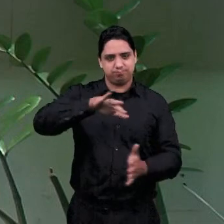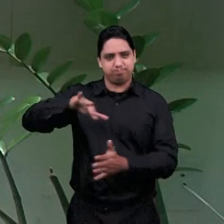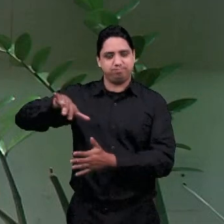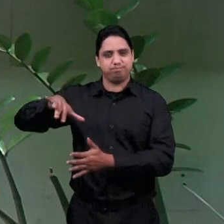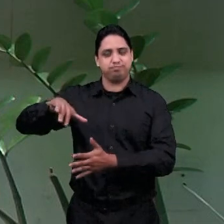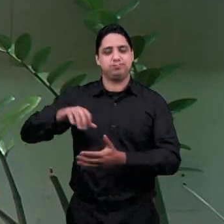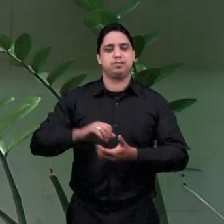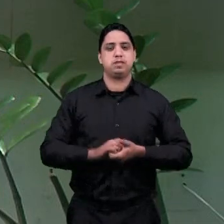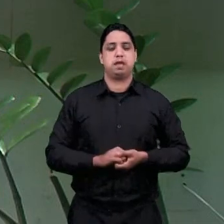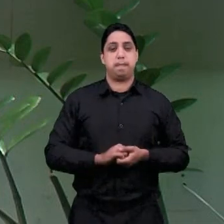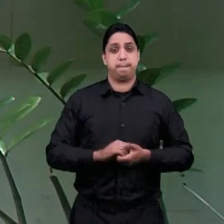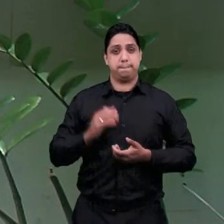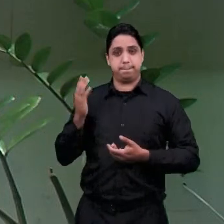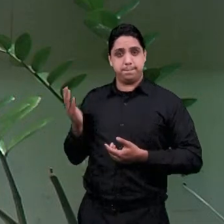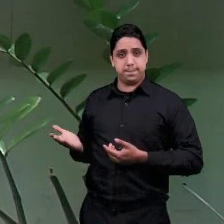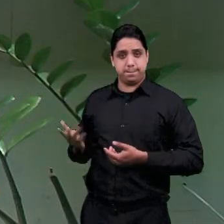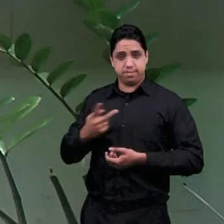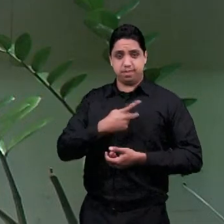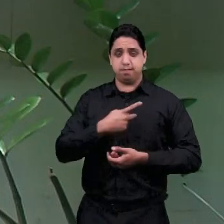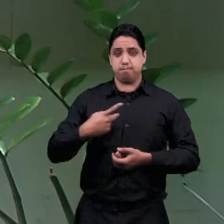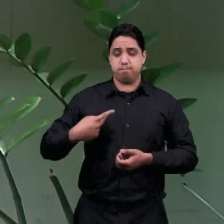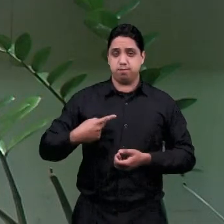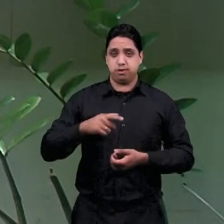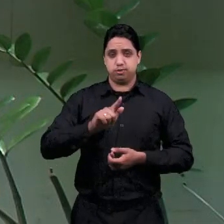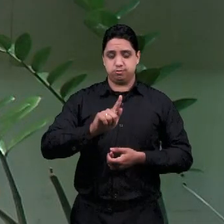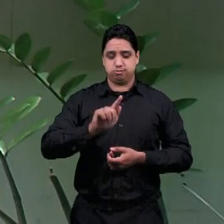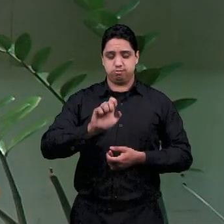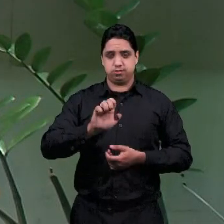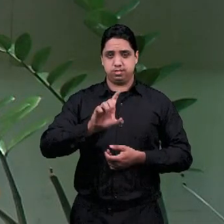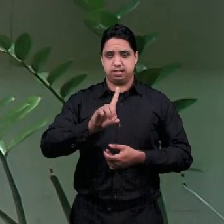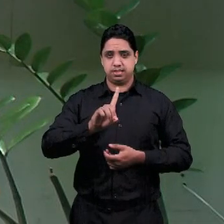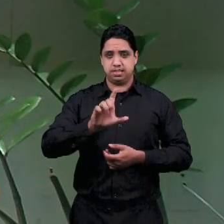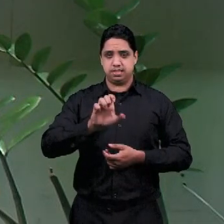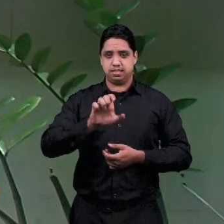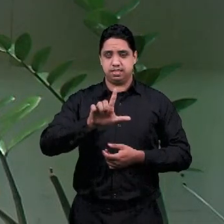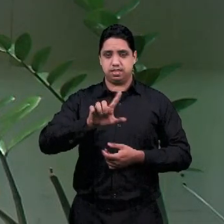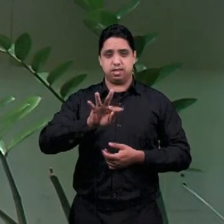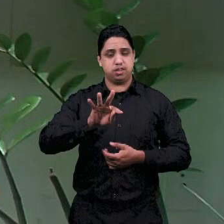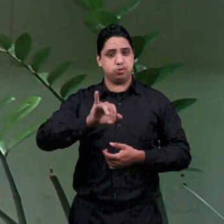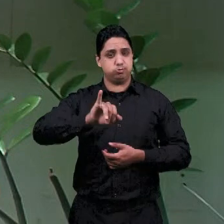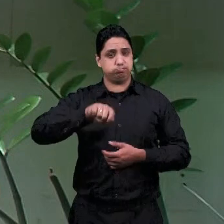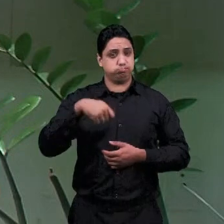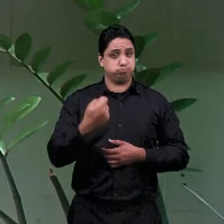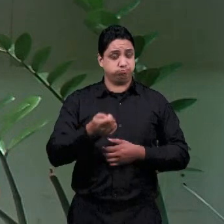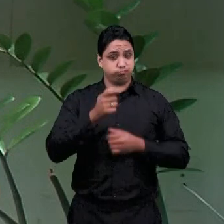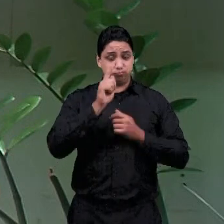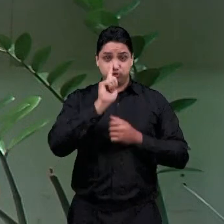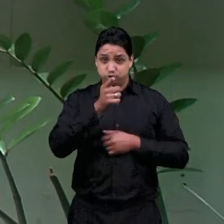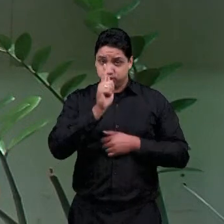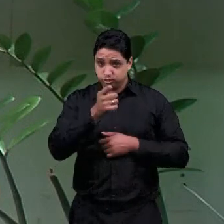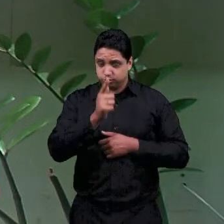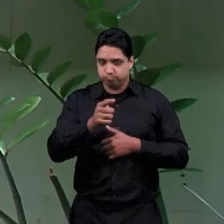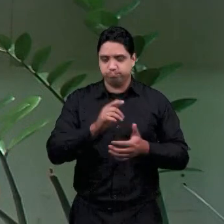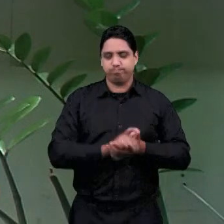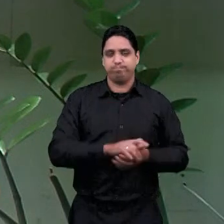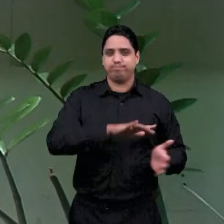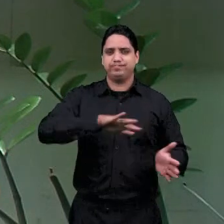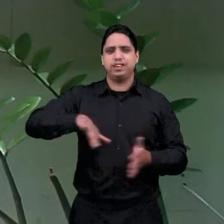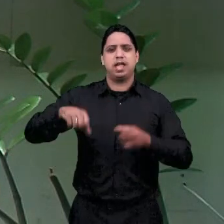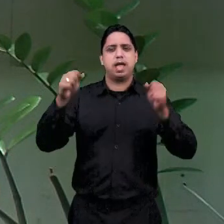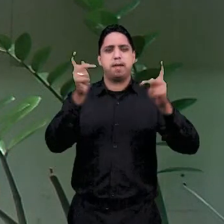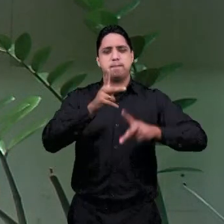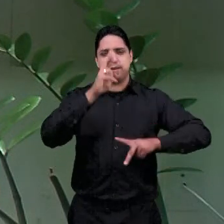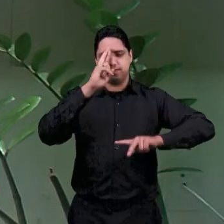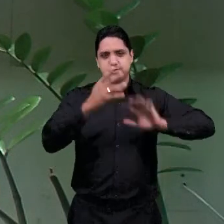Mes frères et sœurs, la paix du Seigneur, nous voici le 24 janvier 2021 dans notre école